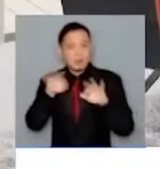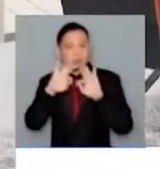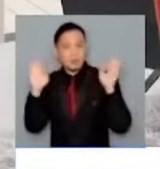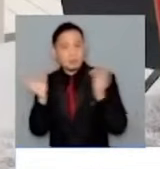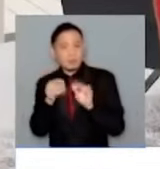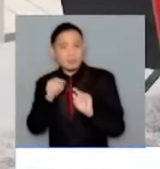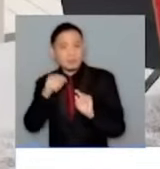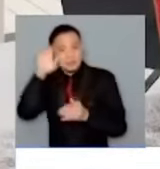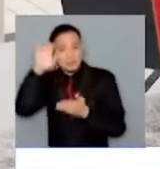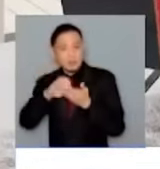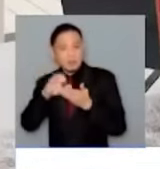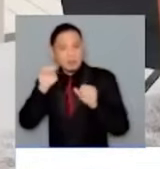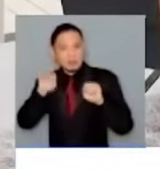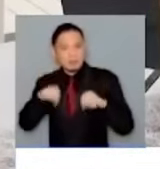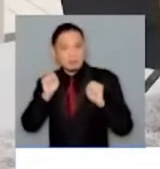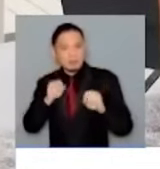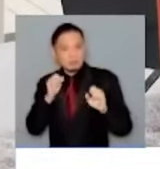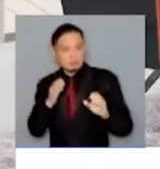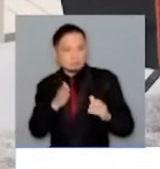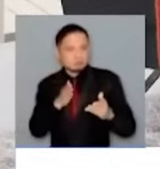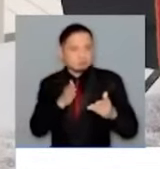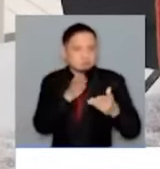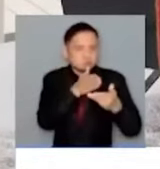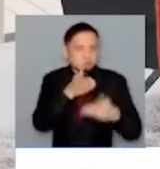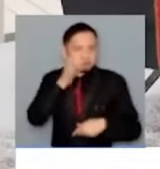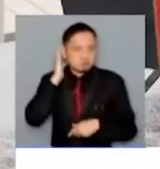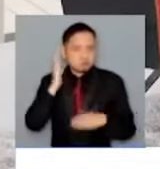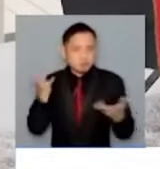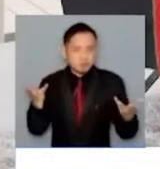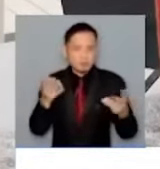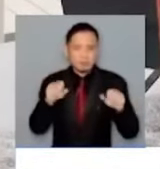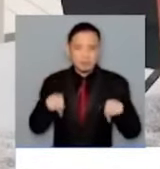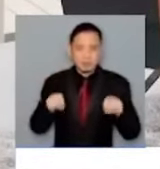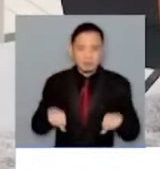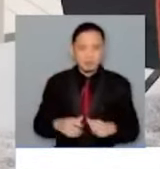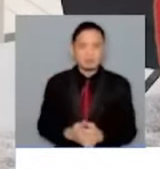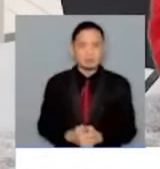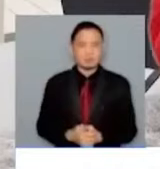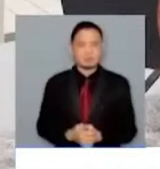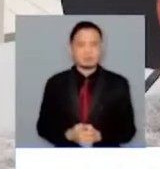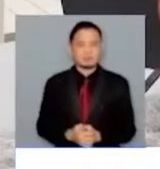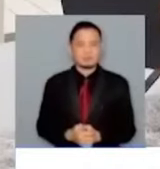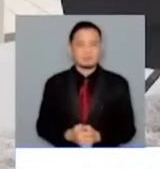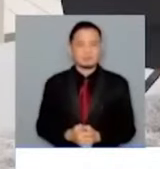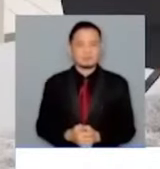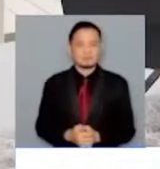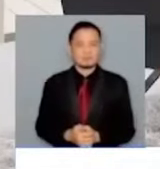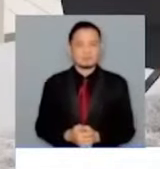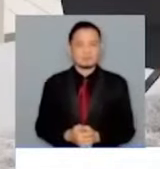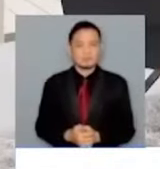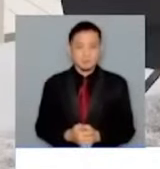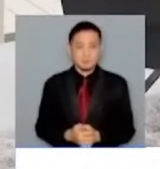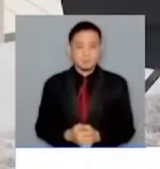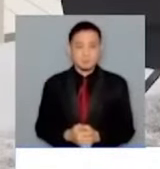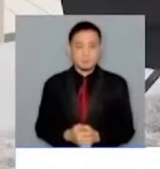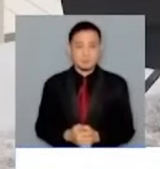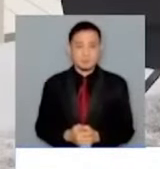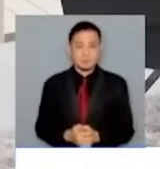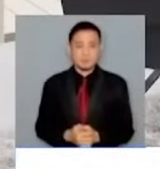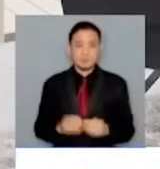lalaki. So, sa mga nagmamahal dyan, wala dapat number one, kundi only